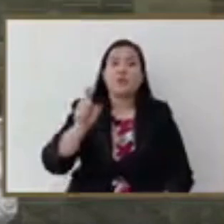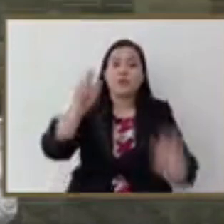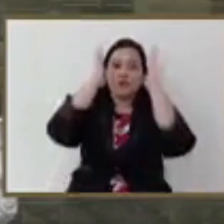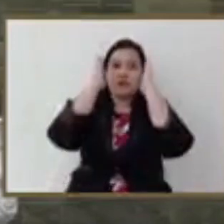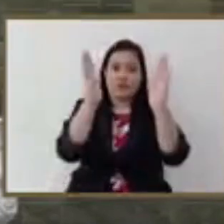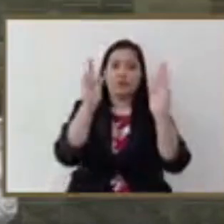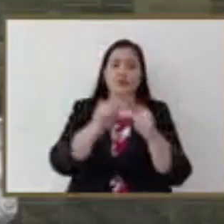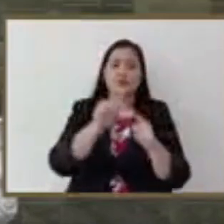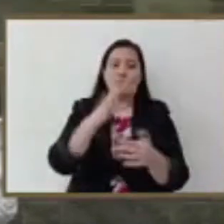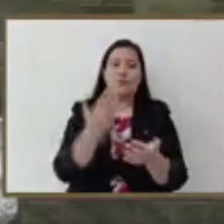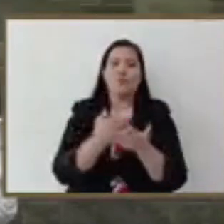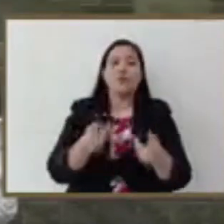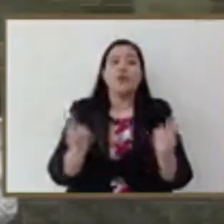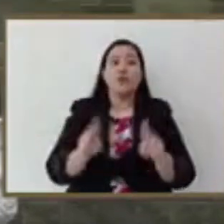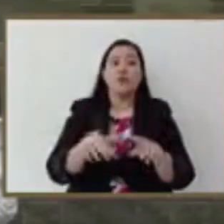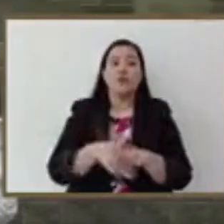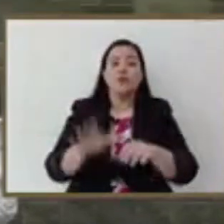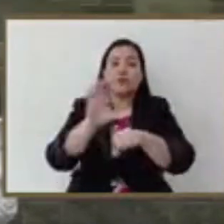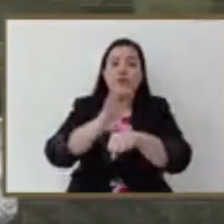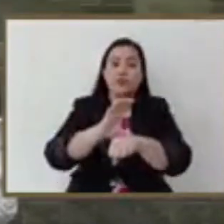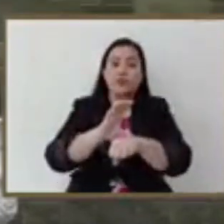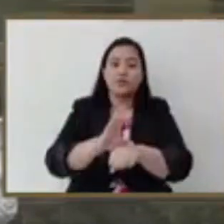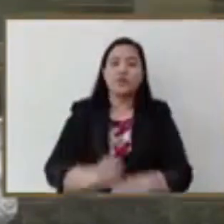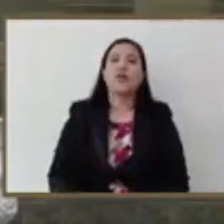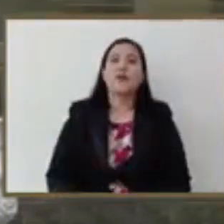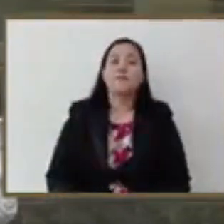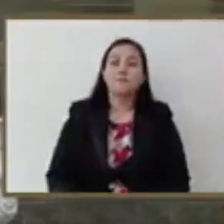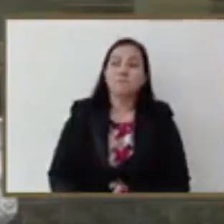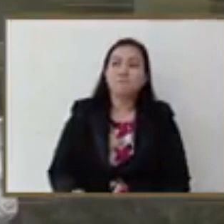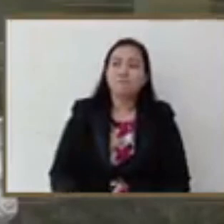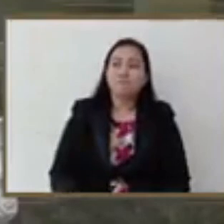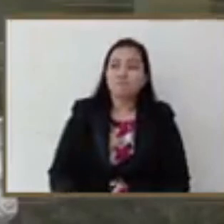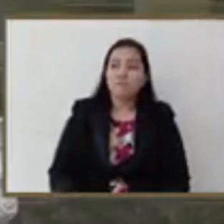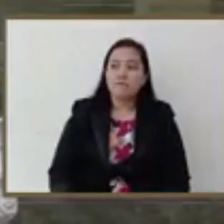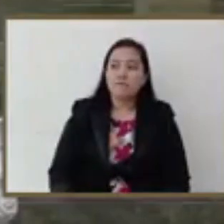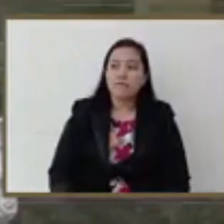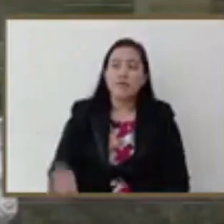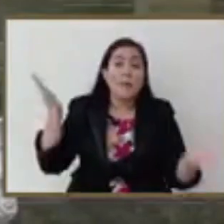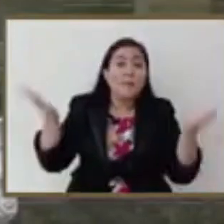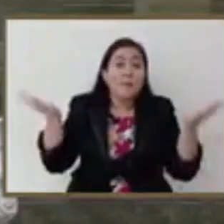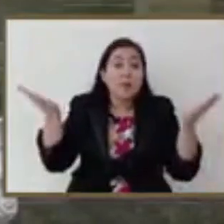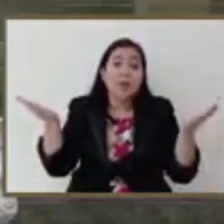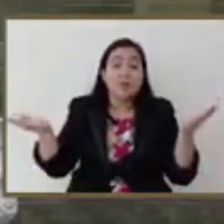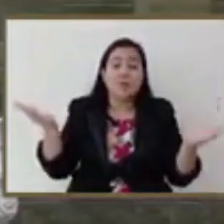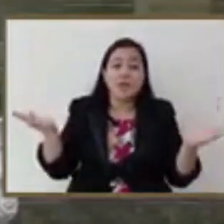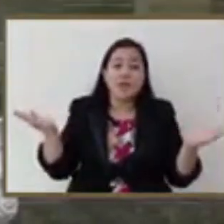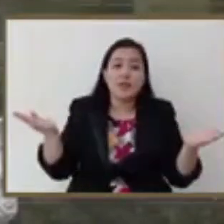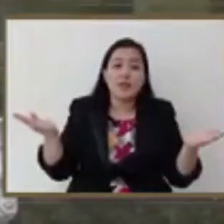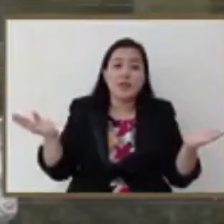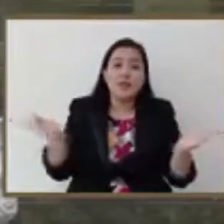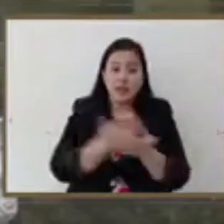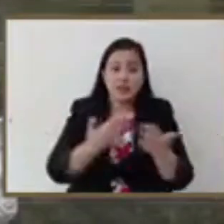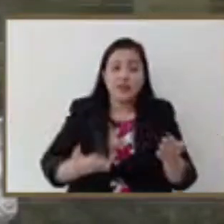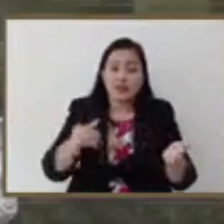Kinakailangan mag-pay attention tayo. Tignan po natin kung ano ang nangyayari sa loob ng simbahan. Maaari yung ayaw mong gawin sa simbahan,